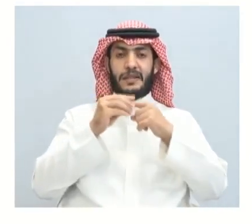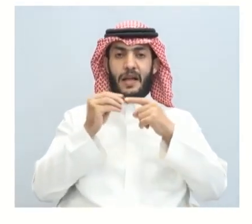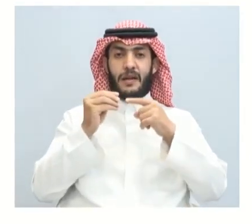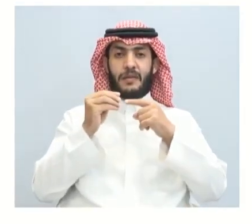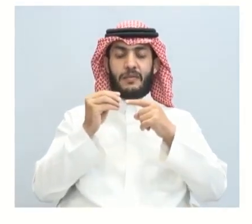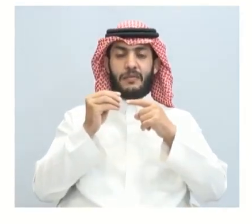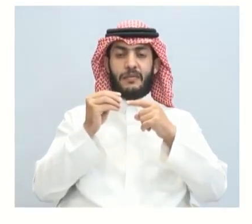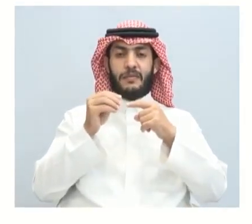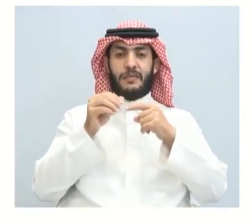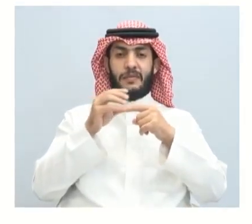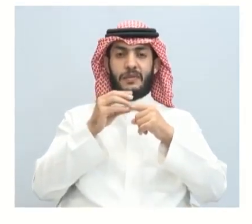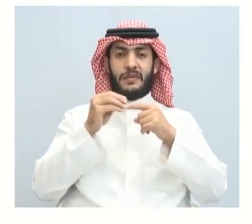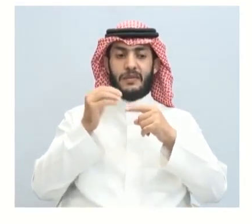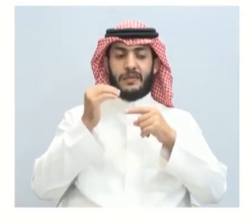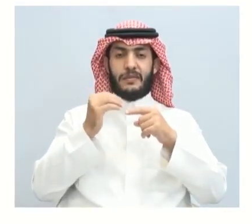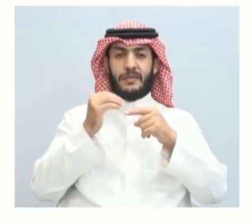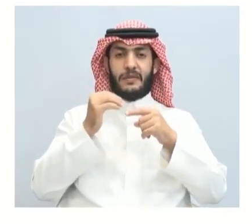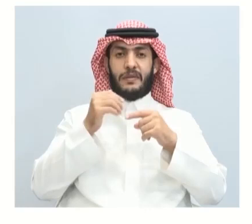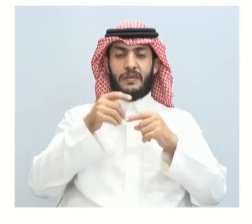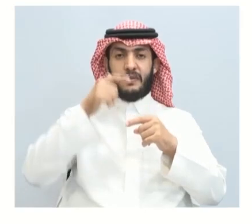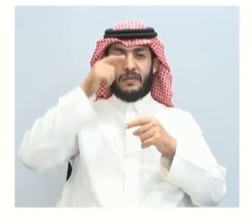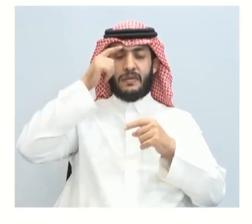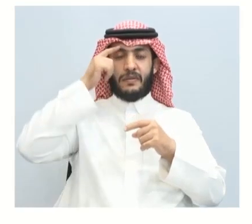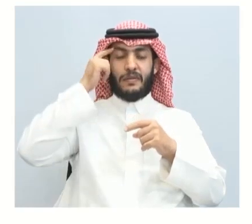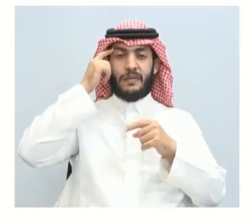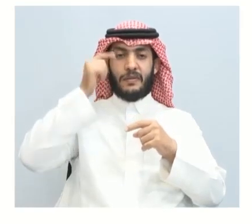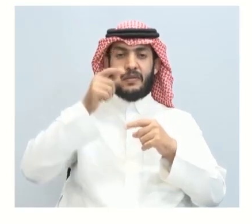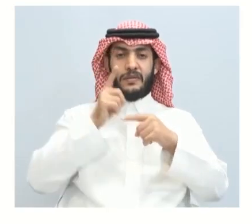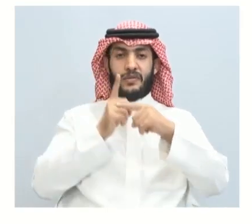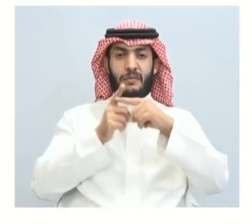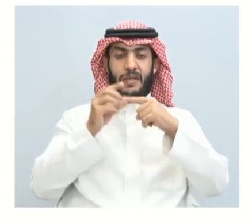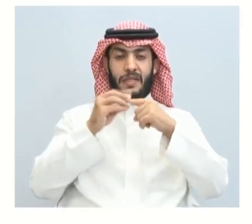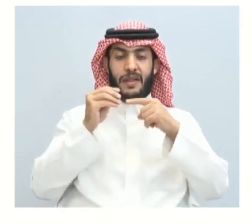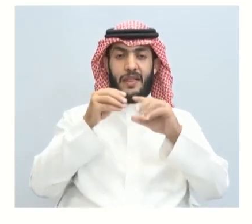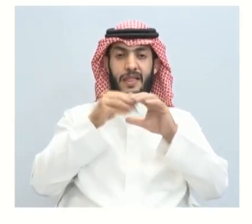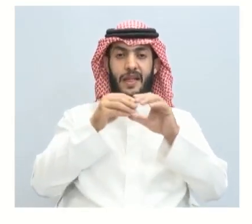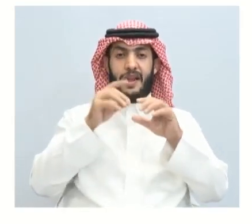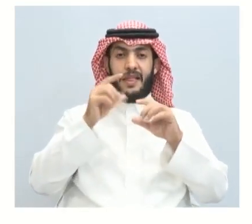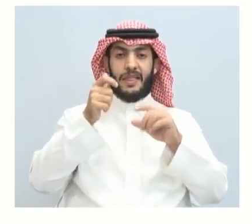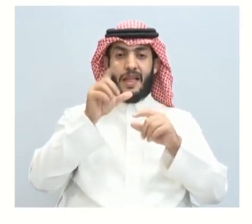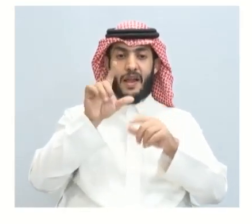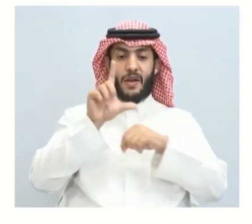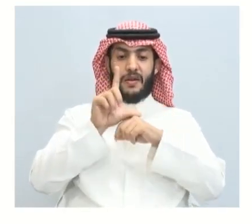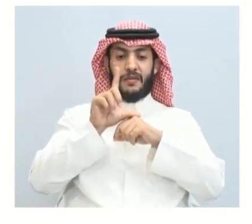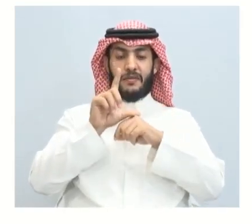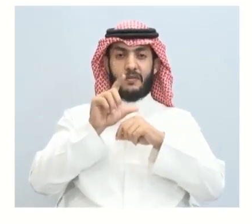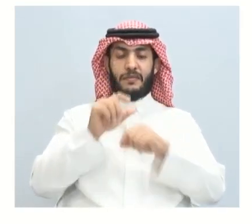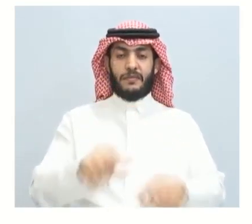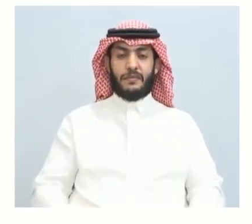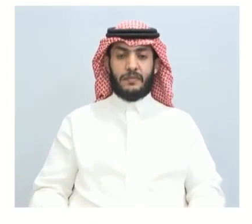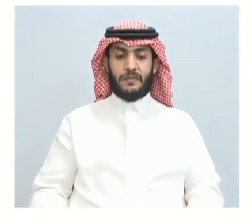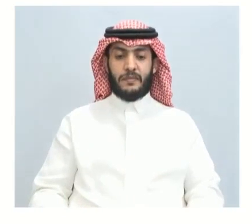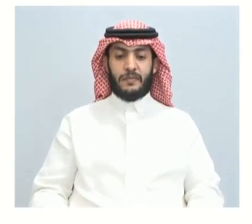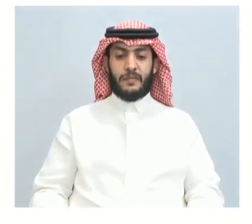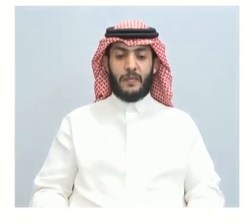لوحده لوحدها طبعا اذا كان الجمع والطرح داخل الداله الام عندي هنا تفصيل انا